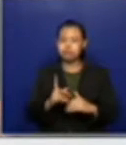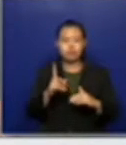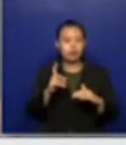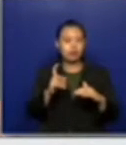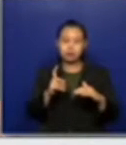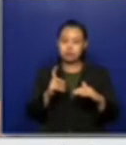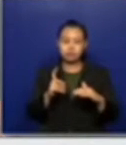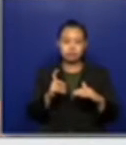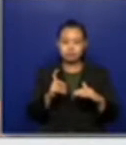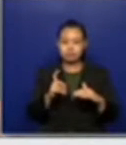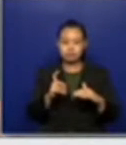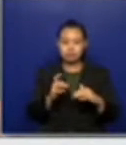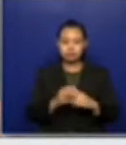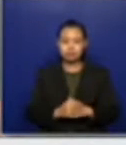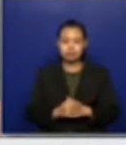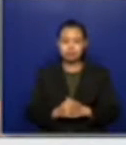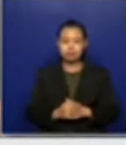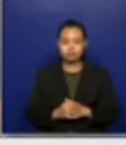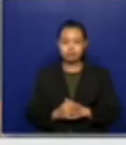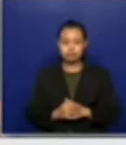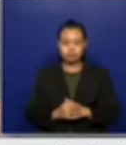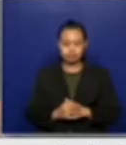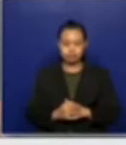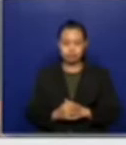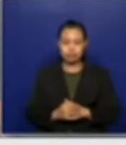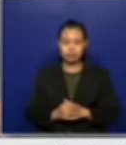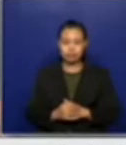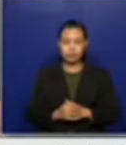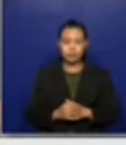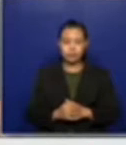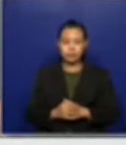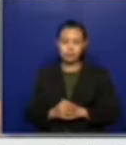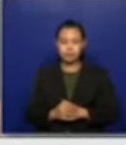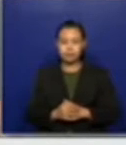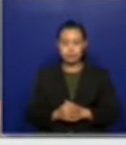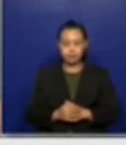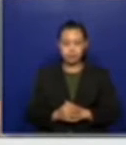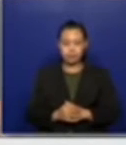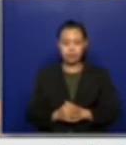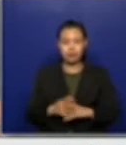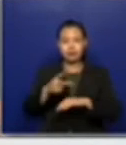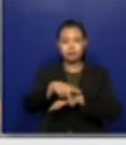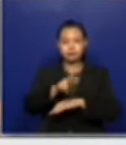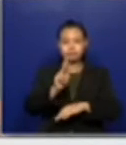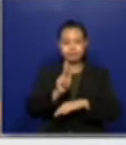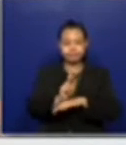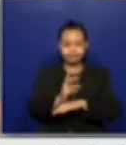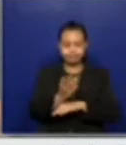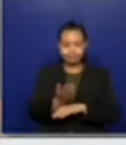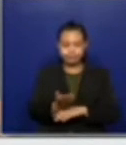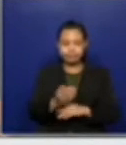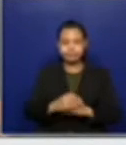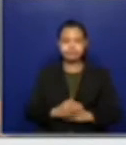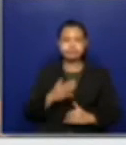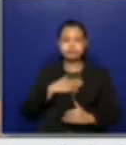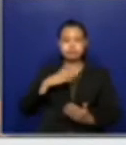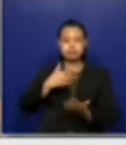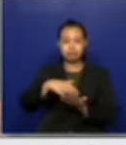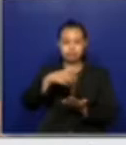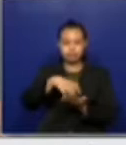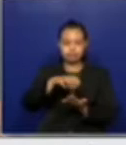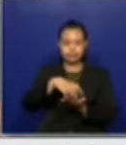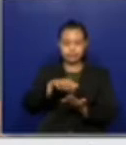กับการรักษาวินัยการเงินการคลังท่านประธานที่เคารพครับจากที่กระผมได้อภิปรายมาดังกล่าวข้าง